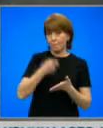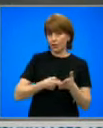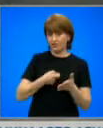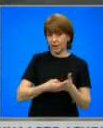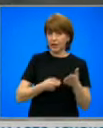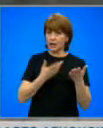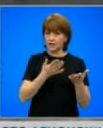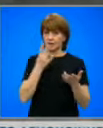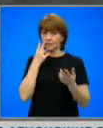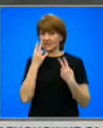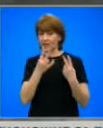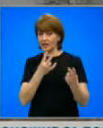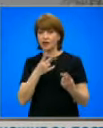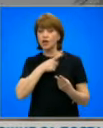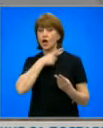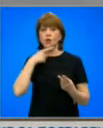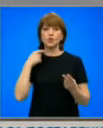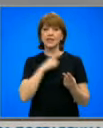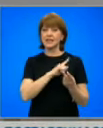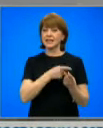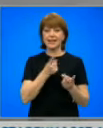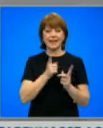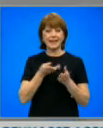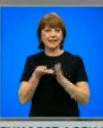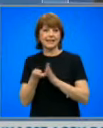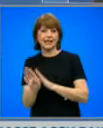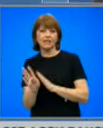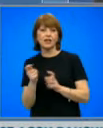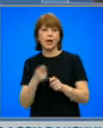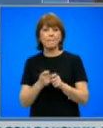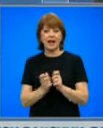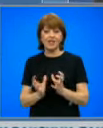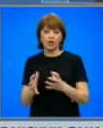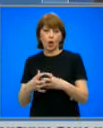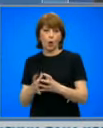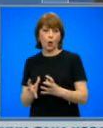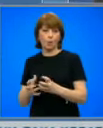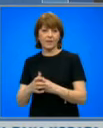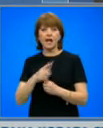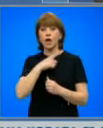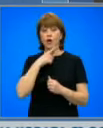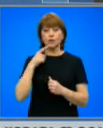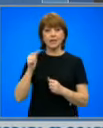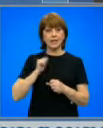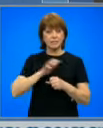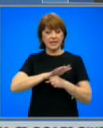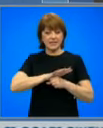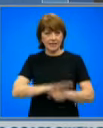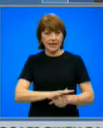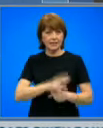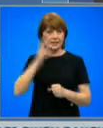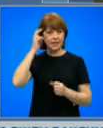на Пентагона, че руските сили не се изтеглят, а се прегрупират. Русия запазва натиска върху Киев и други